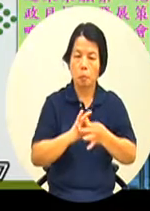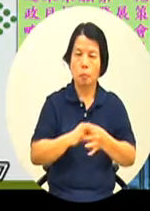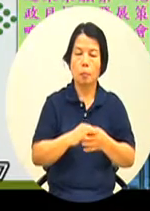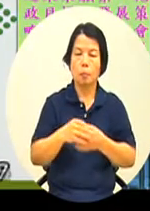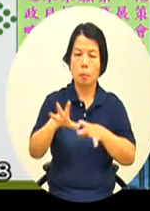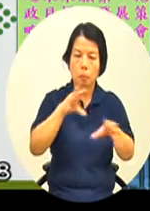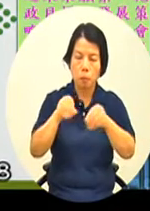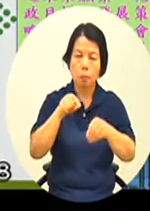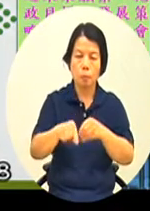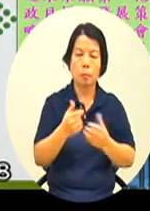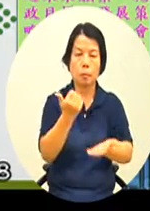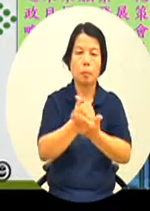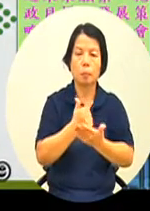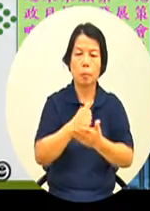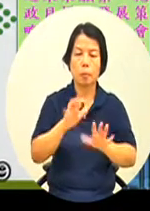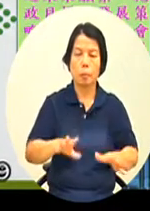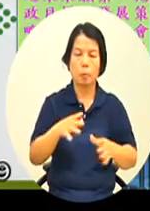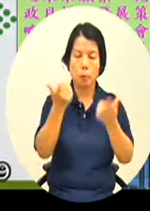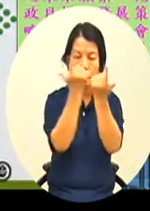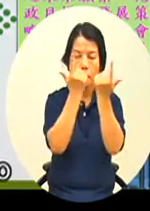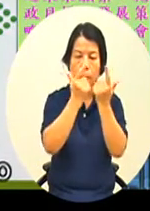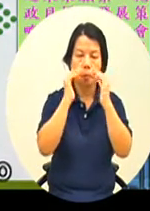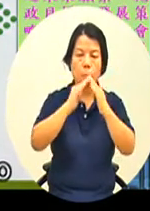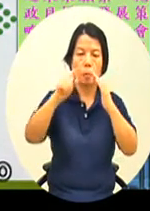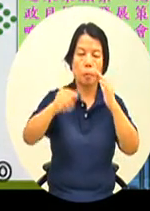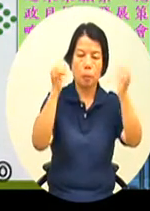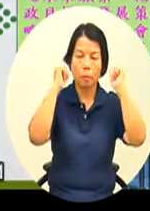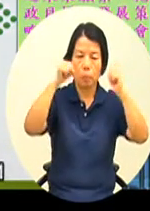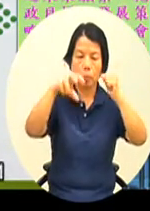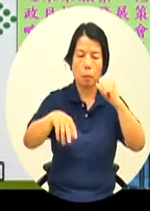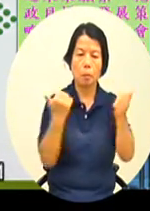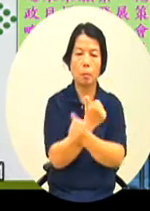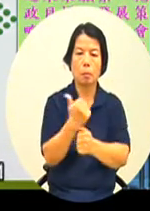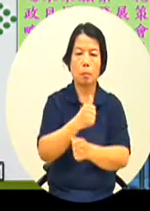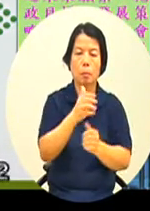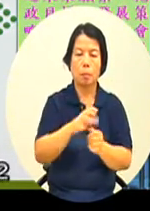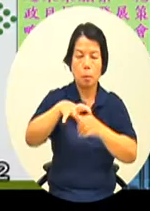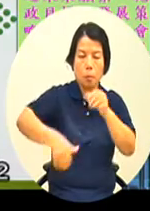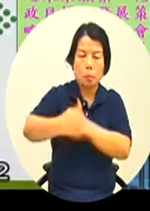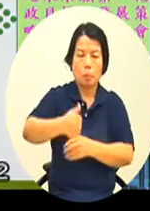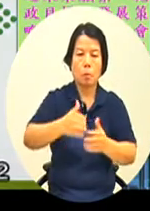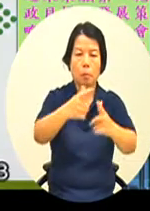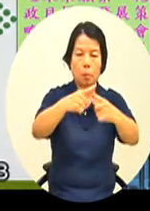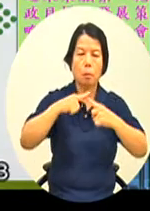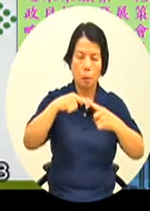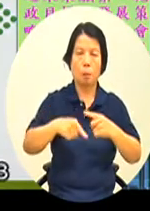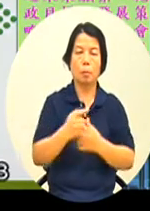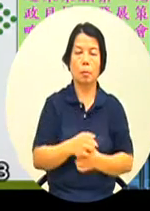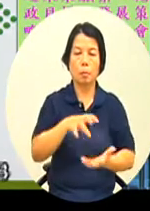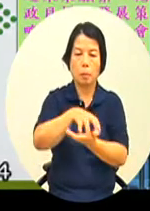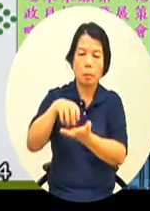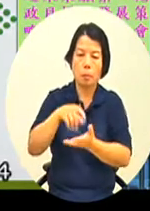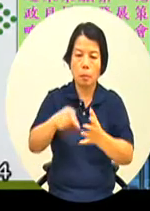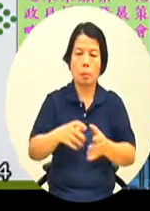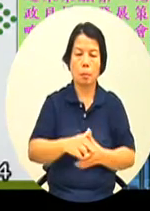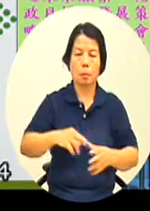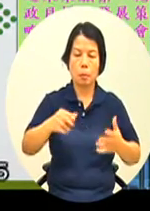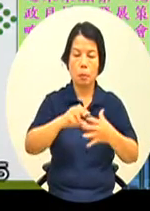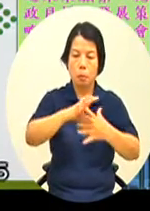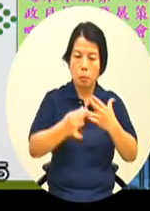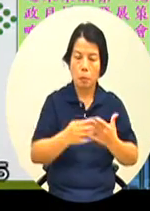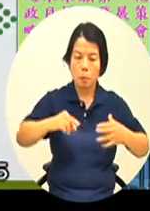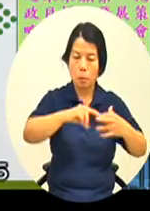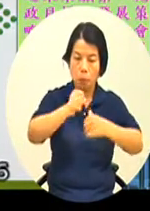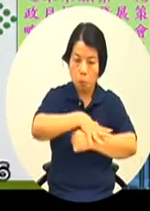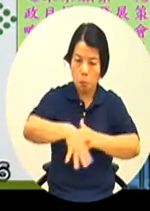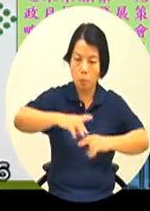也请了原来台北市体育局的代理局长到我们市政府来办理这个组织改制经验